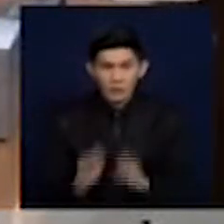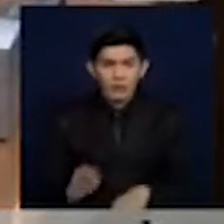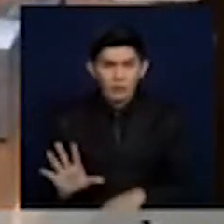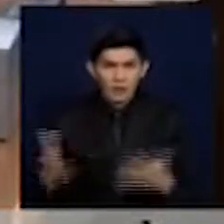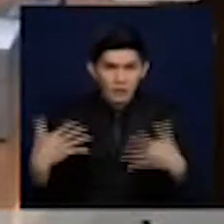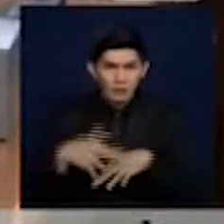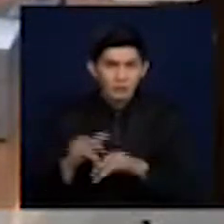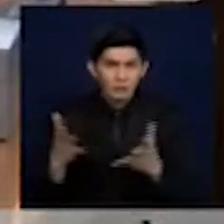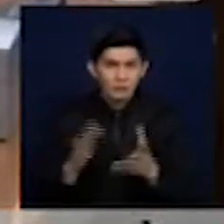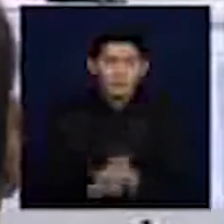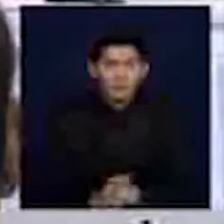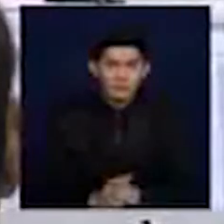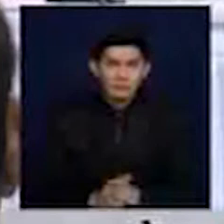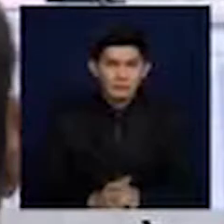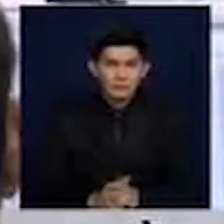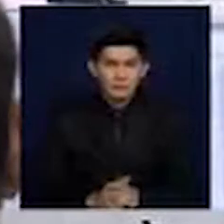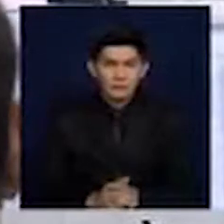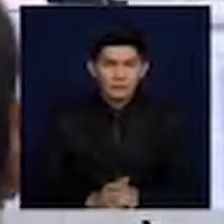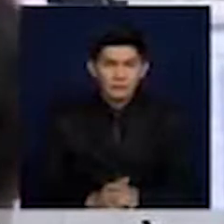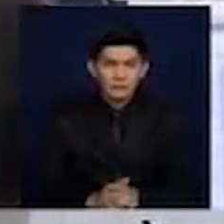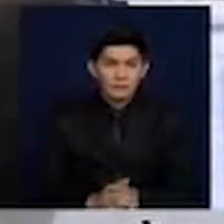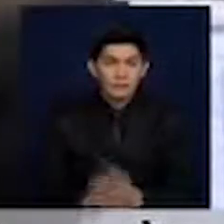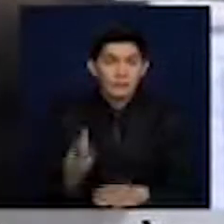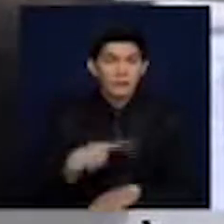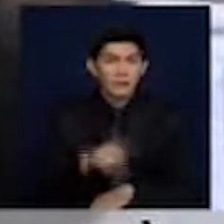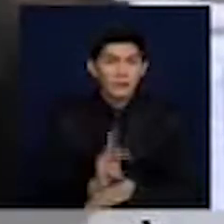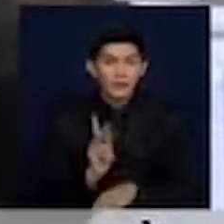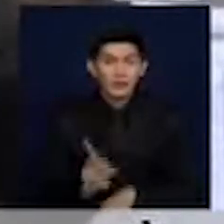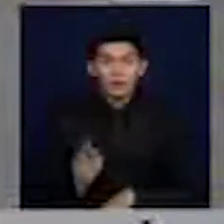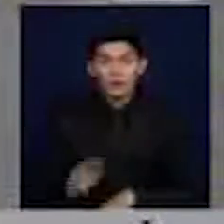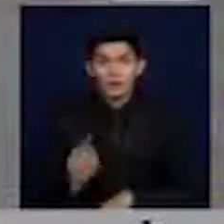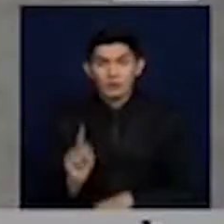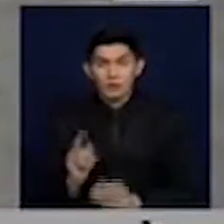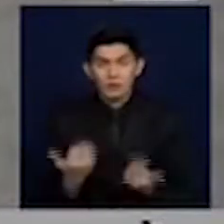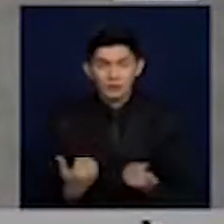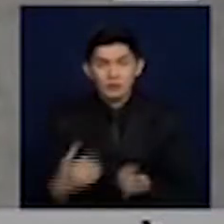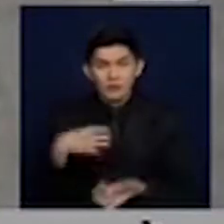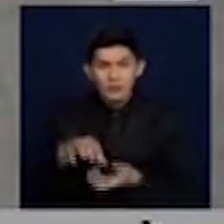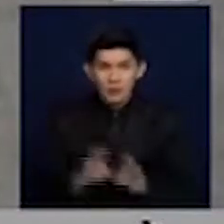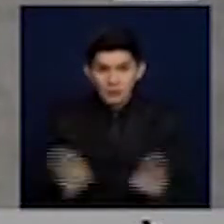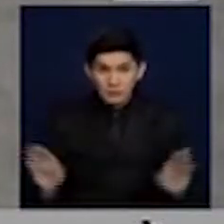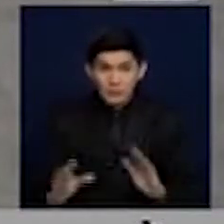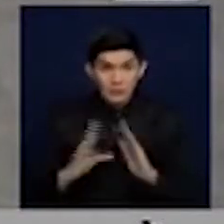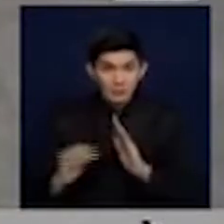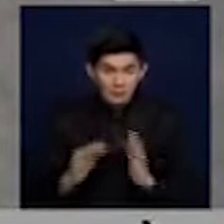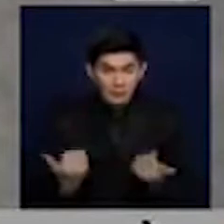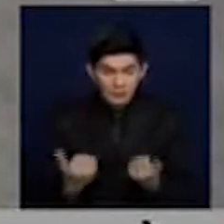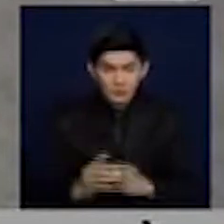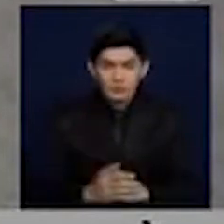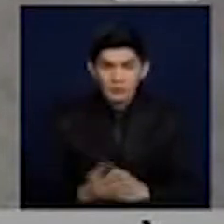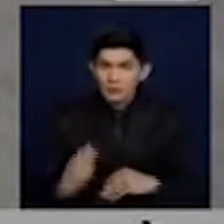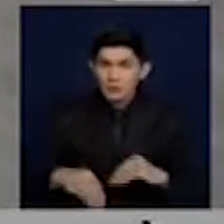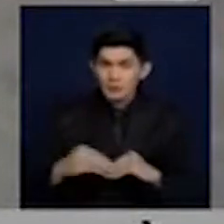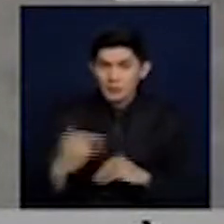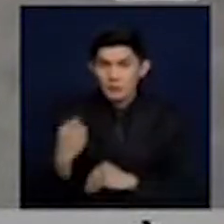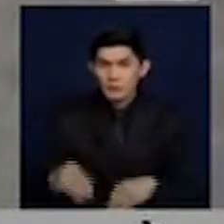านสัมมนานายมีชัยฤชุพันธ์ประธานกกต.ได้กล่าวระหว่างการเปิดงานสัมมนาว่ากกต.ได้เพิ่มอำนาจให้ก